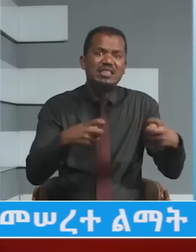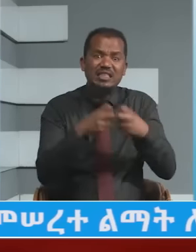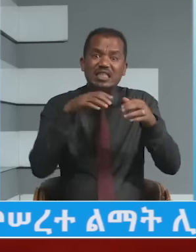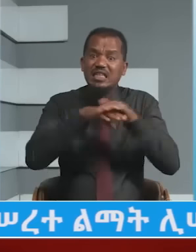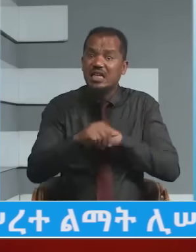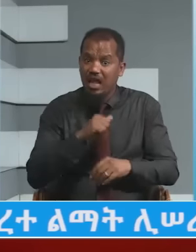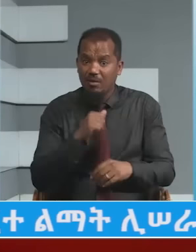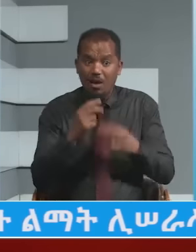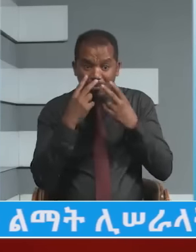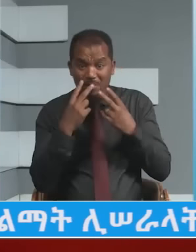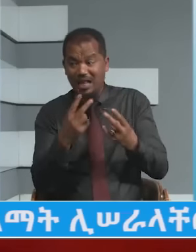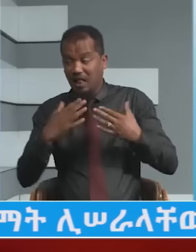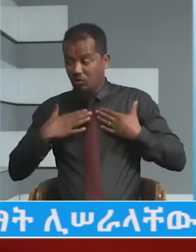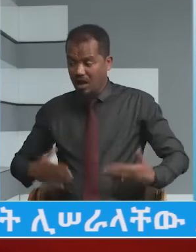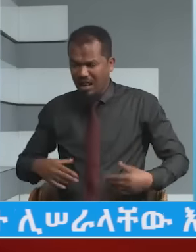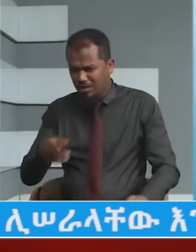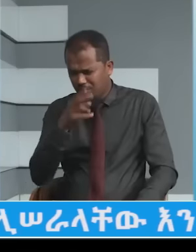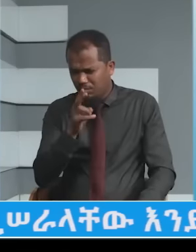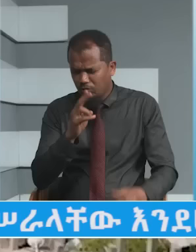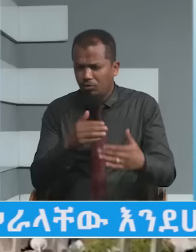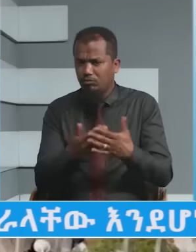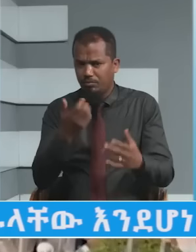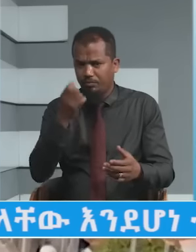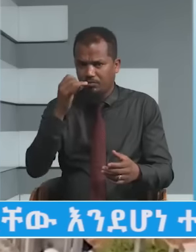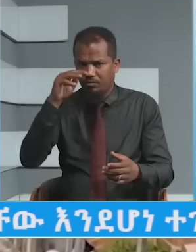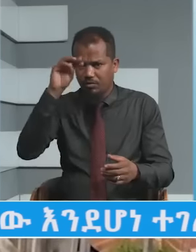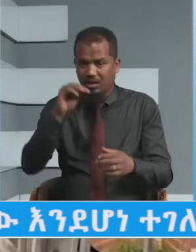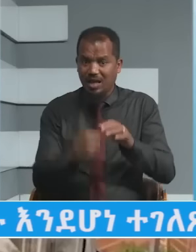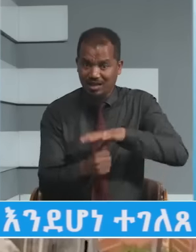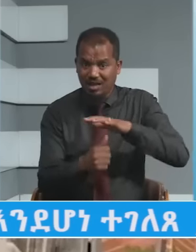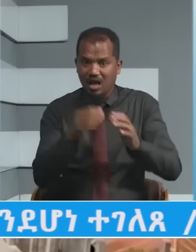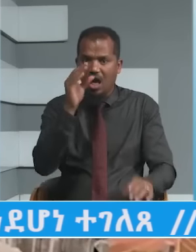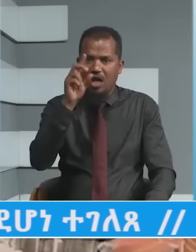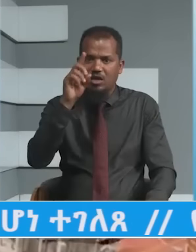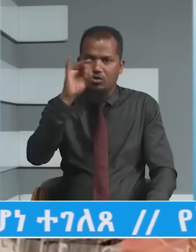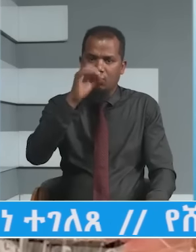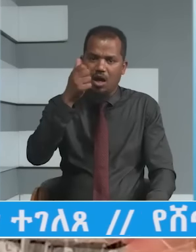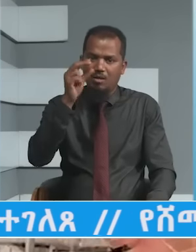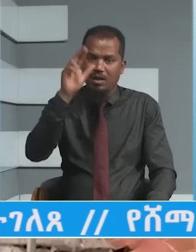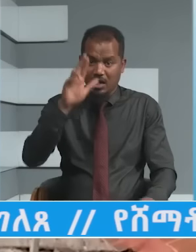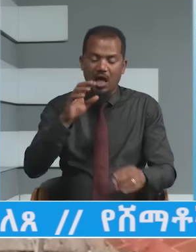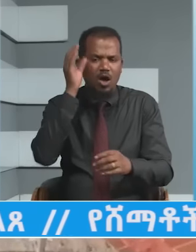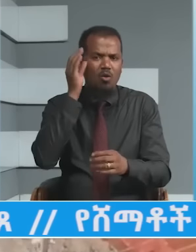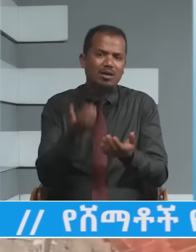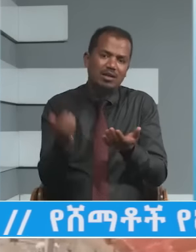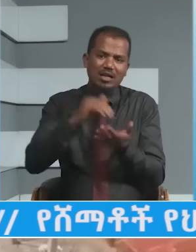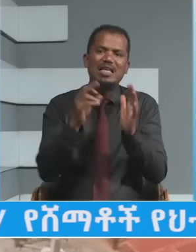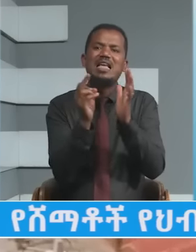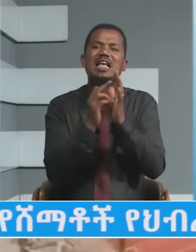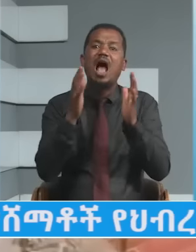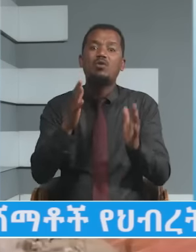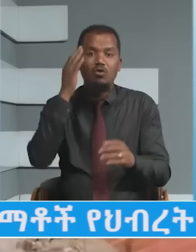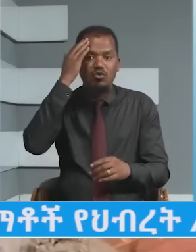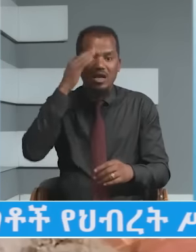ግጭት እንዳይሸጋገር የሚመለከታቸው አካላት በቶሎ እንዲደርስ። የአላማጣ ከተማ ከንቲባ ኃይሉ አበራ በበኩላቸው ህወሓት ዳግም